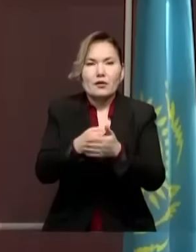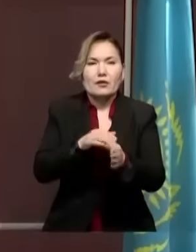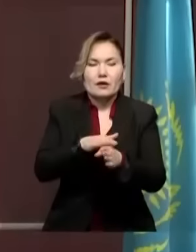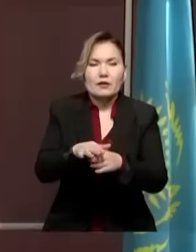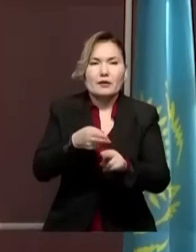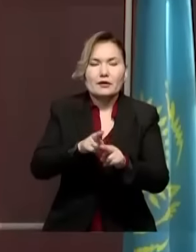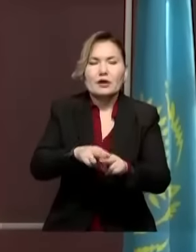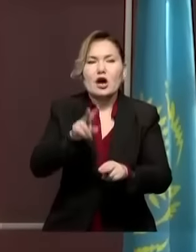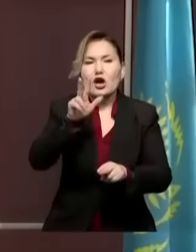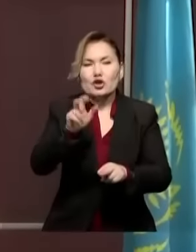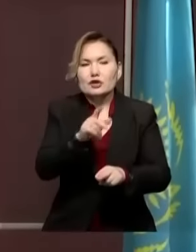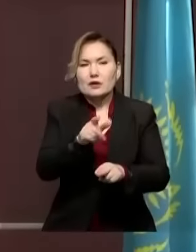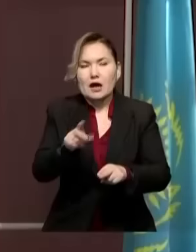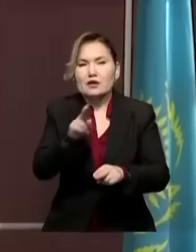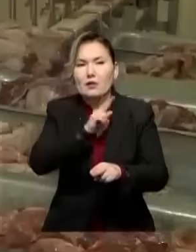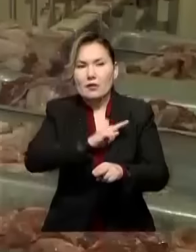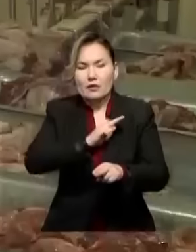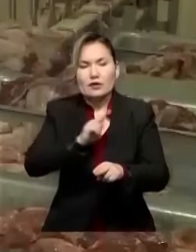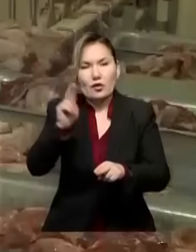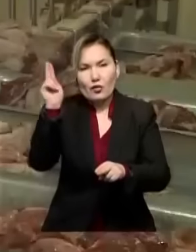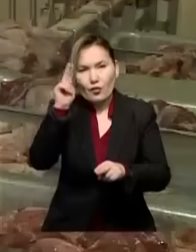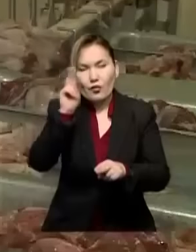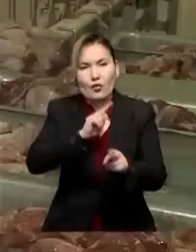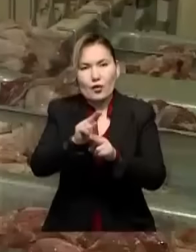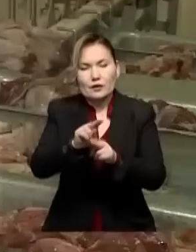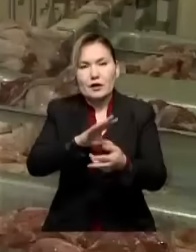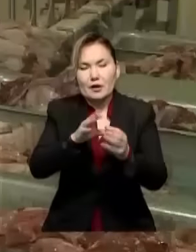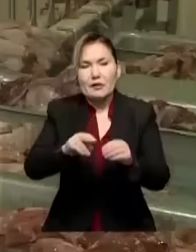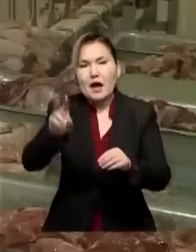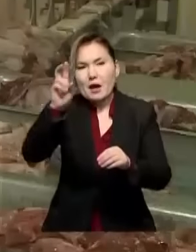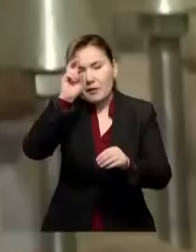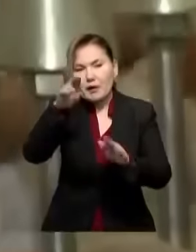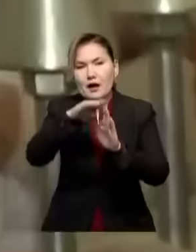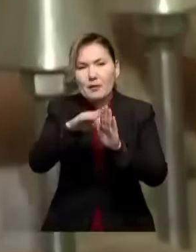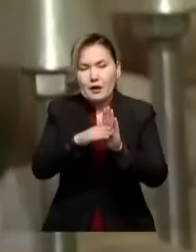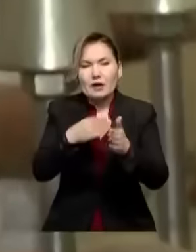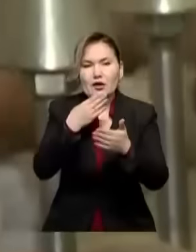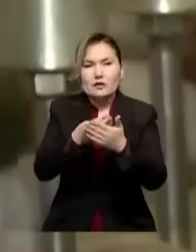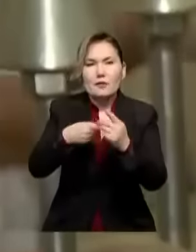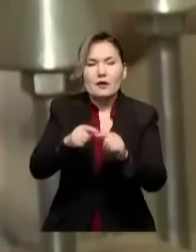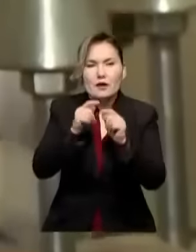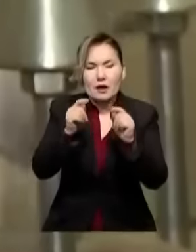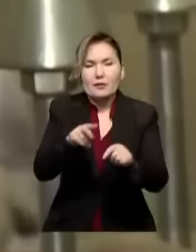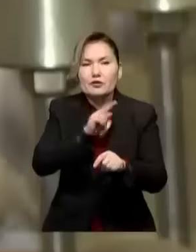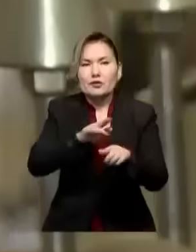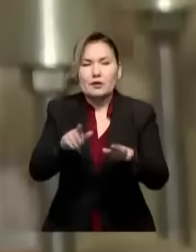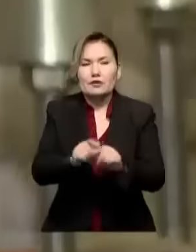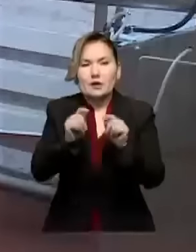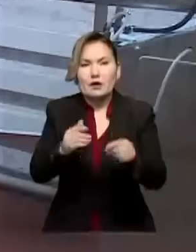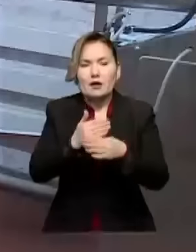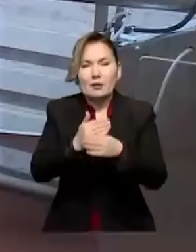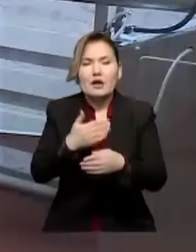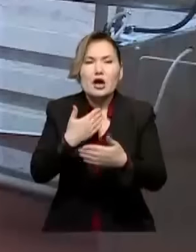Жыл басынан бері 300-ден астам адам оқытылды. Мемлекеттік бағдарлама тек кәсіп ашуға ғана емес, жаңа жұмыс орындарын құруға да ықпал етеді. Биыл